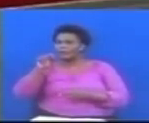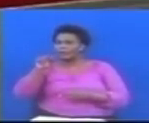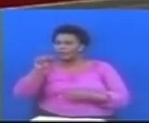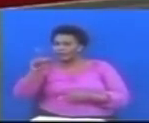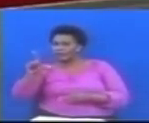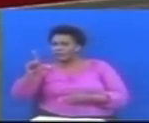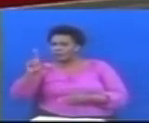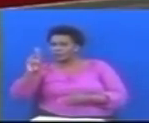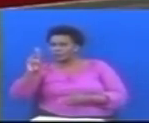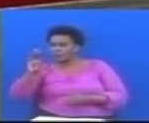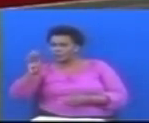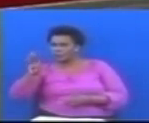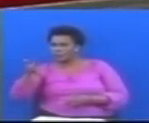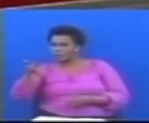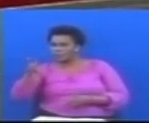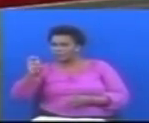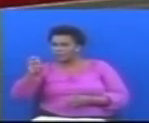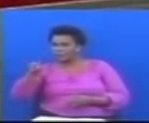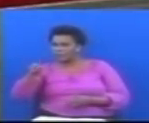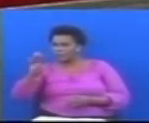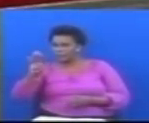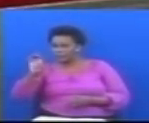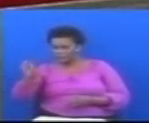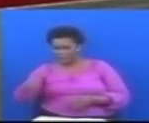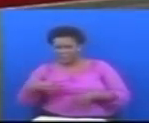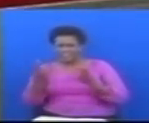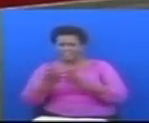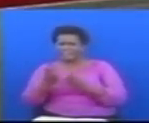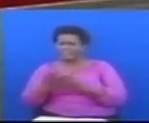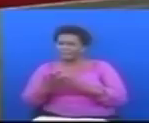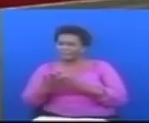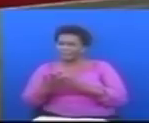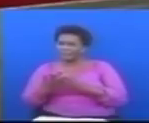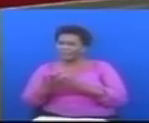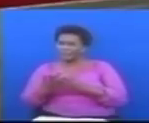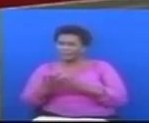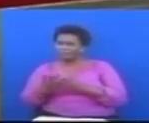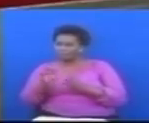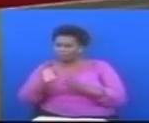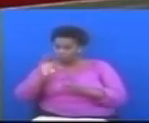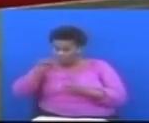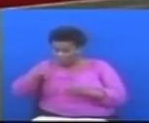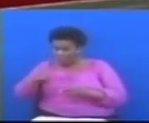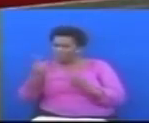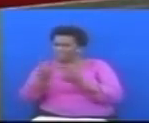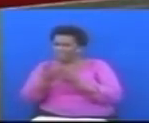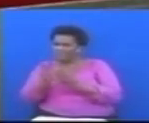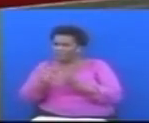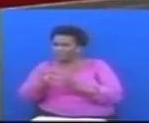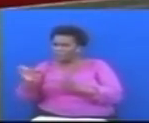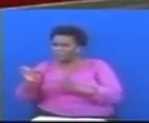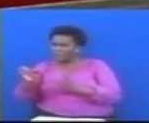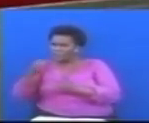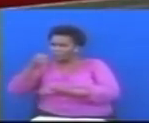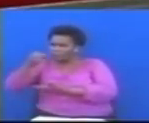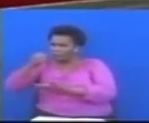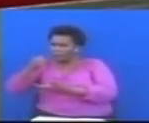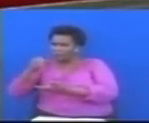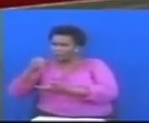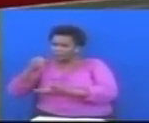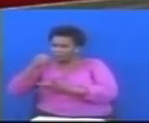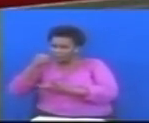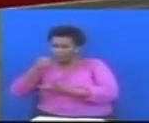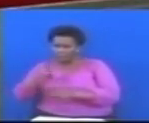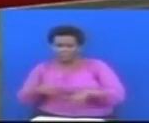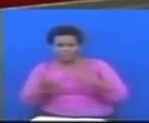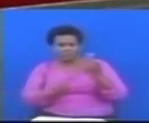fedha iko bajeti Mheshimiwa ambayo tumepitishwa, tutatoka eneo la Lupembe kuelekea Madeke mpakani na